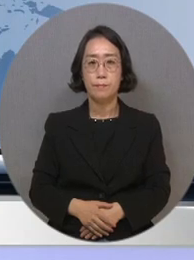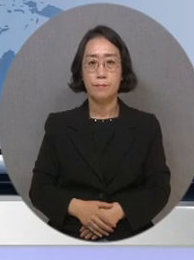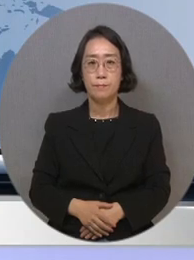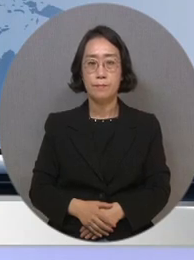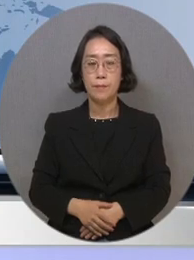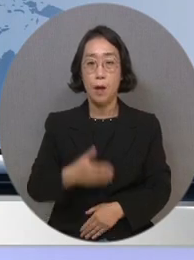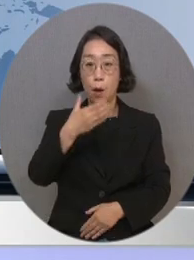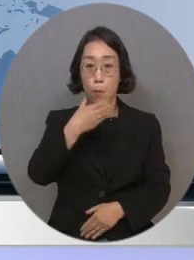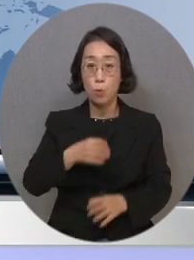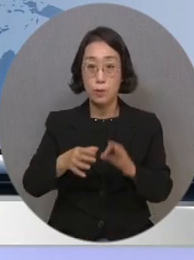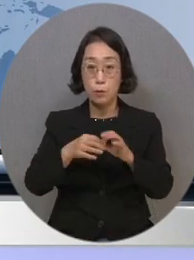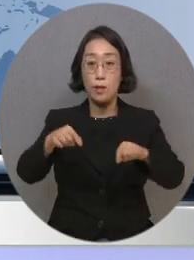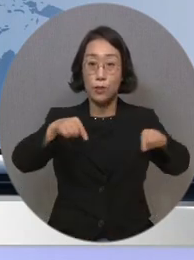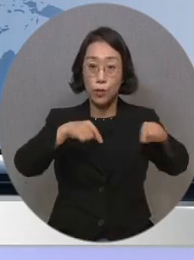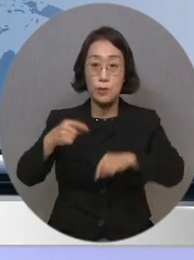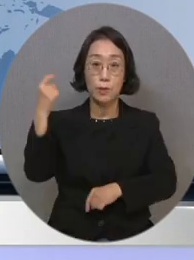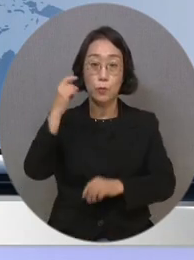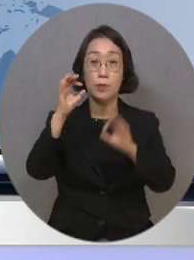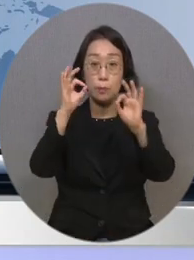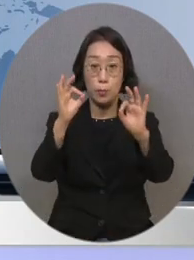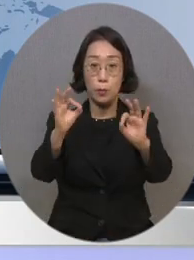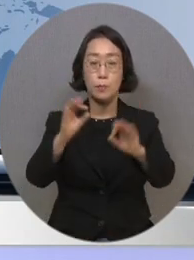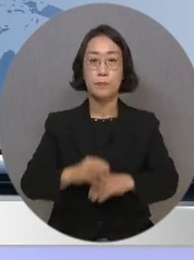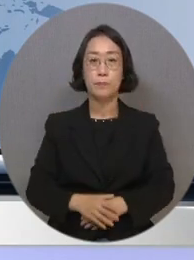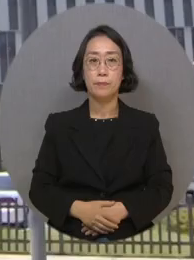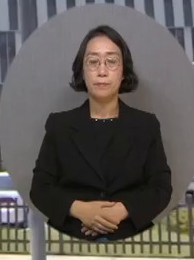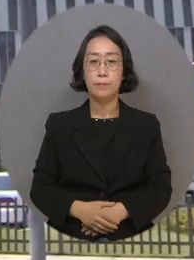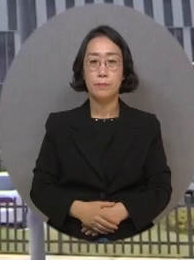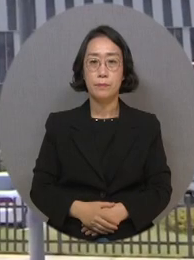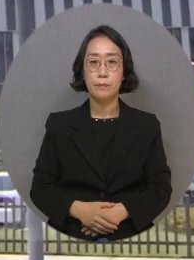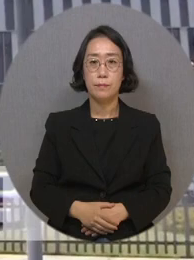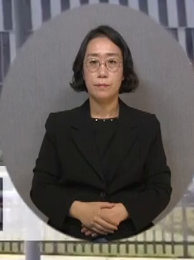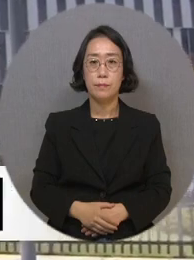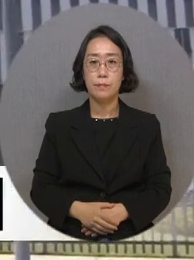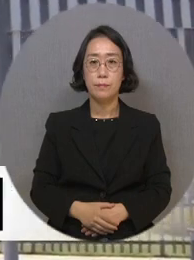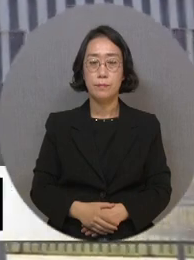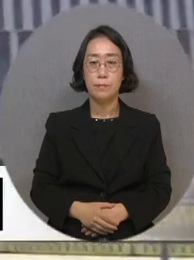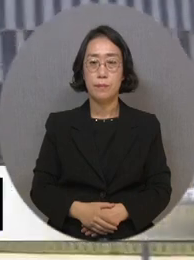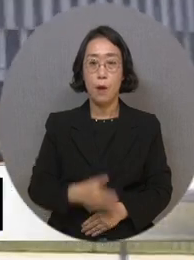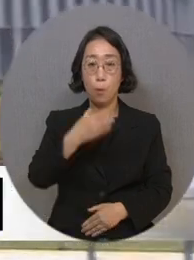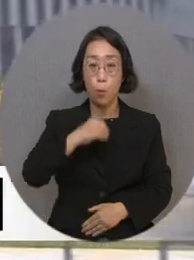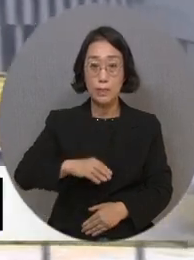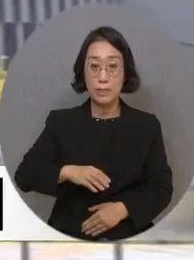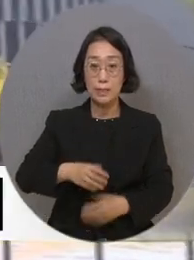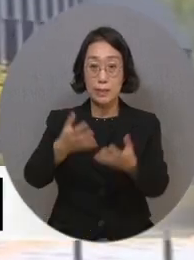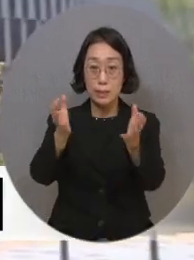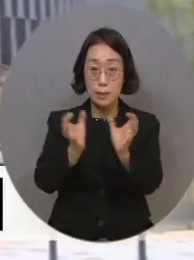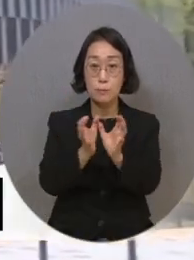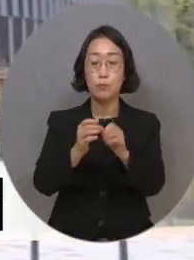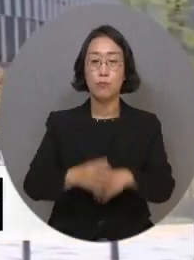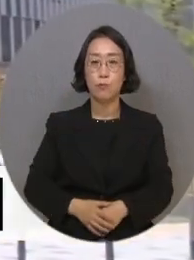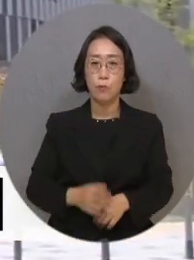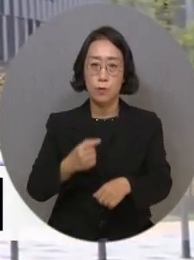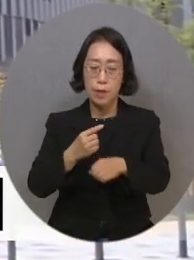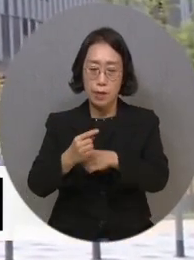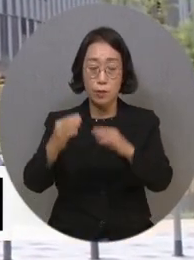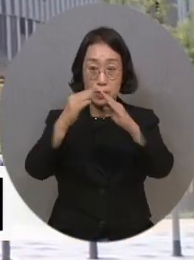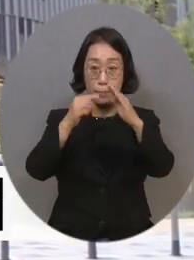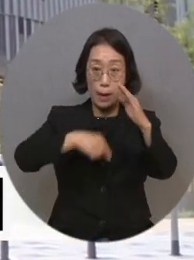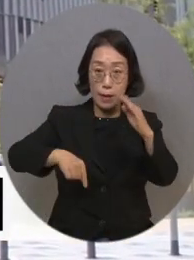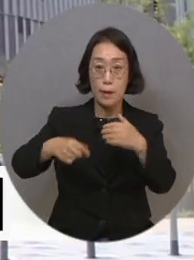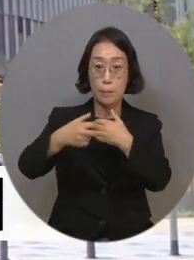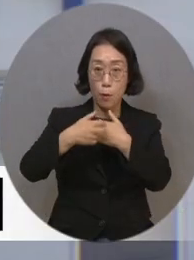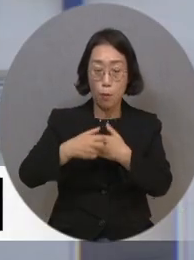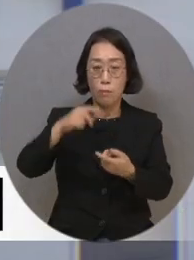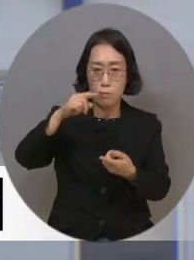이어서 복지계 정책 소식 만나보겠습니다 보건 복지부가 내년도 제테 그류 센터 시범 사업